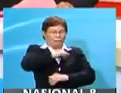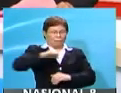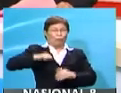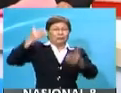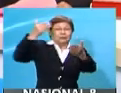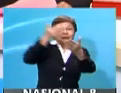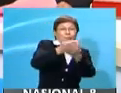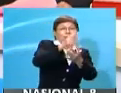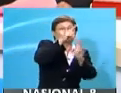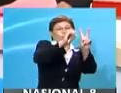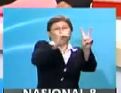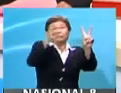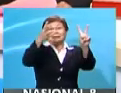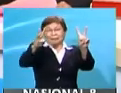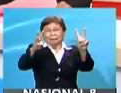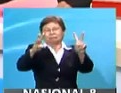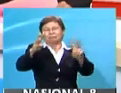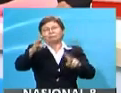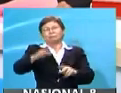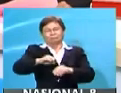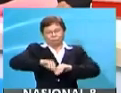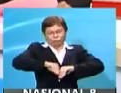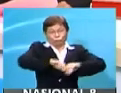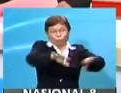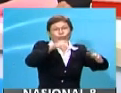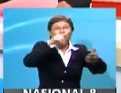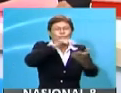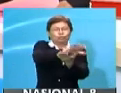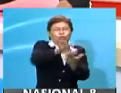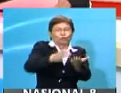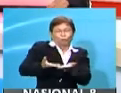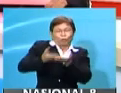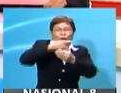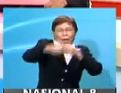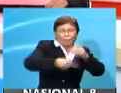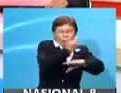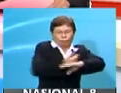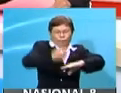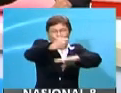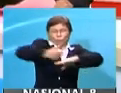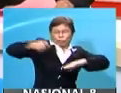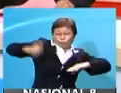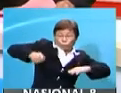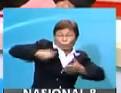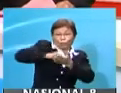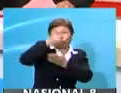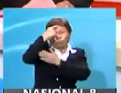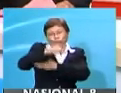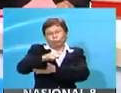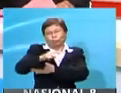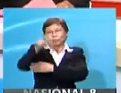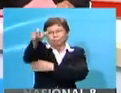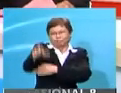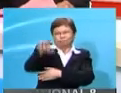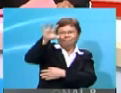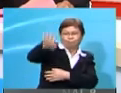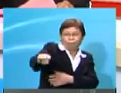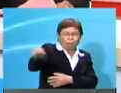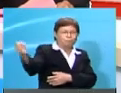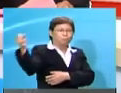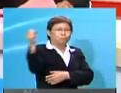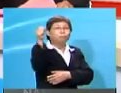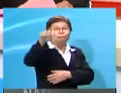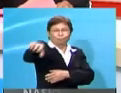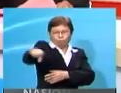sehingga 2016 mengedarkan draf resolusi mengenai penubuhan tribunal tersebut untuk mengheret pihak pihak